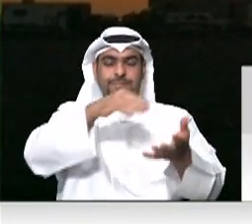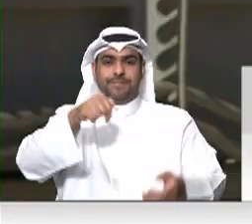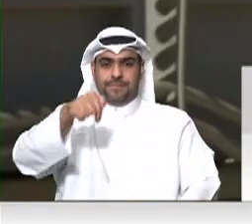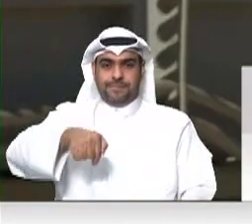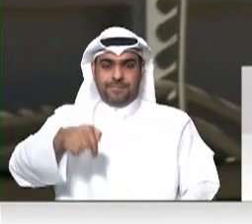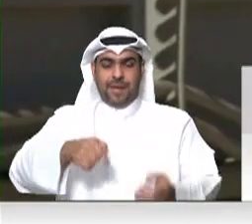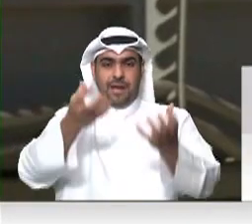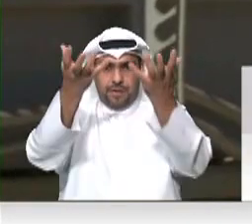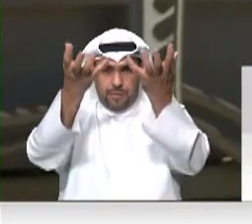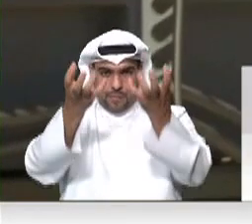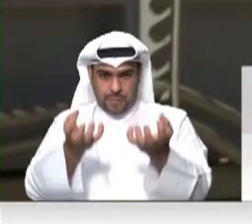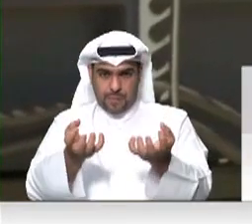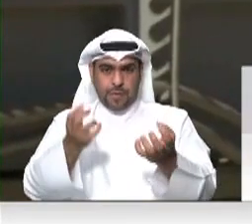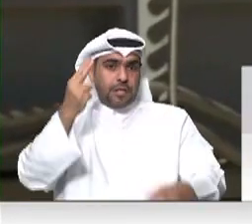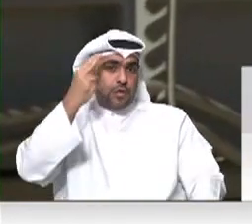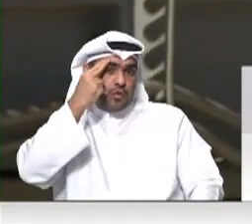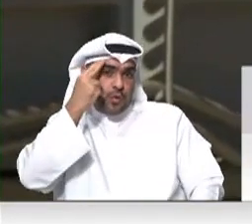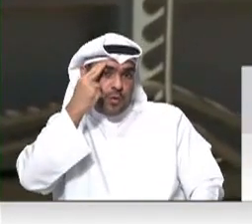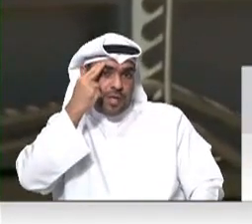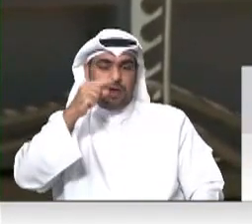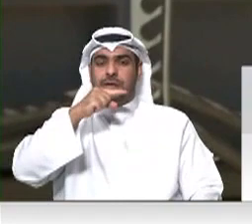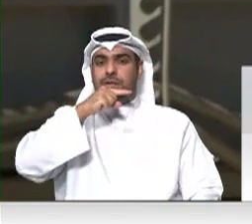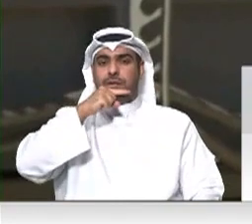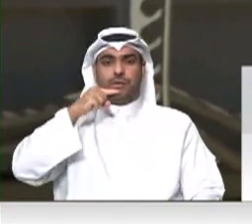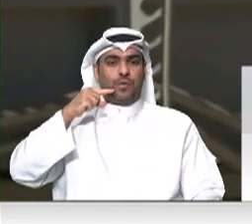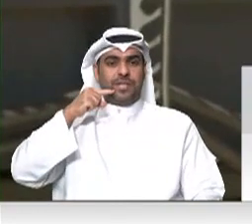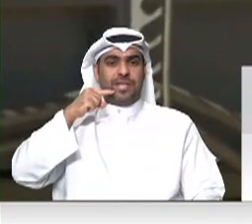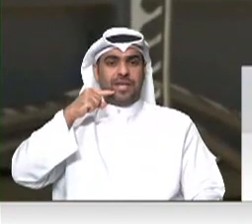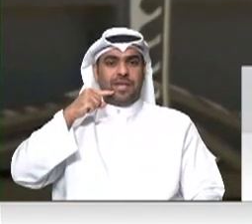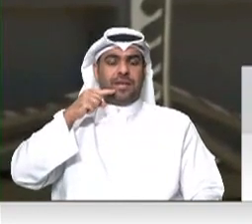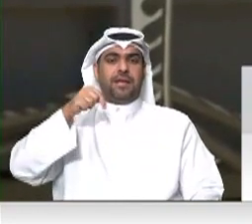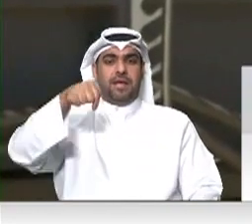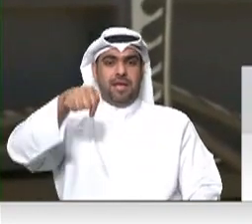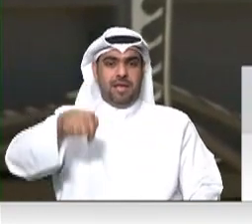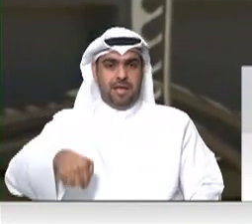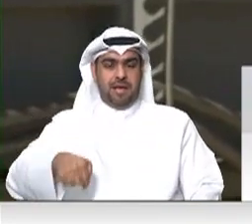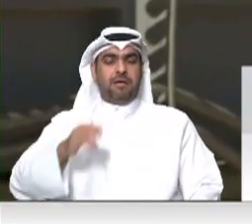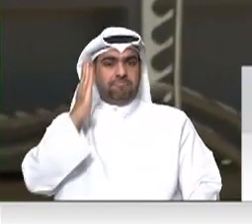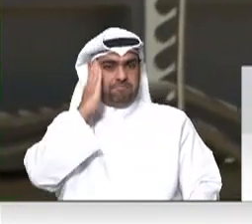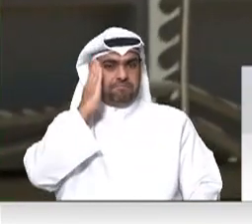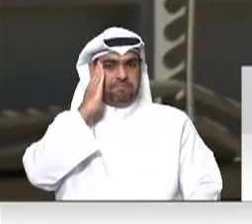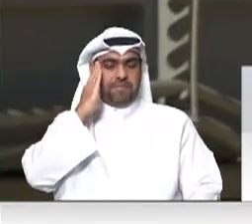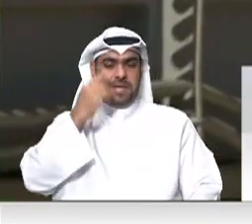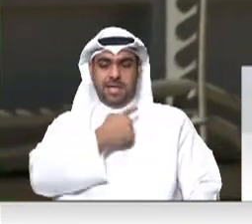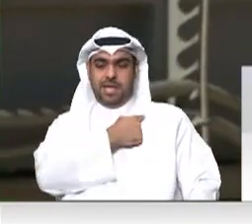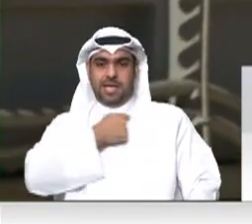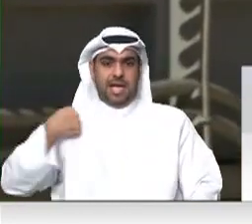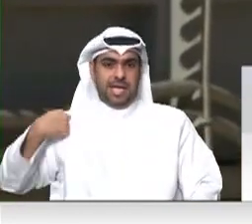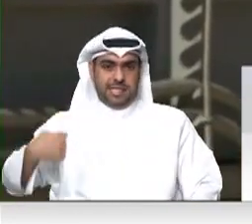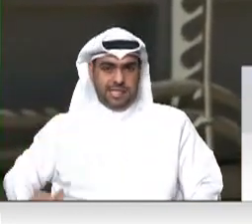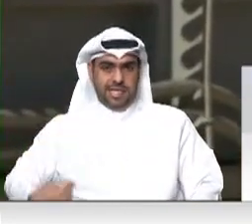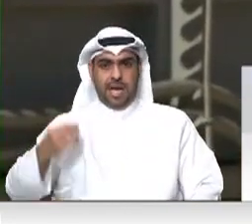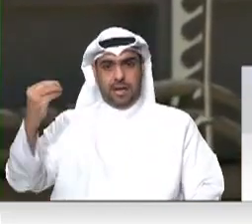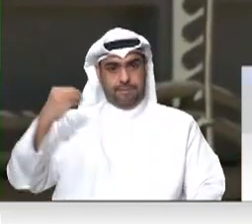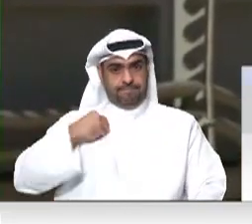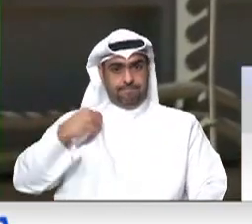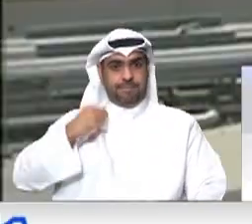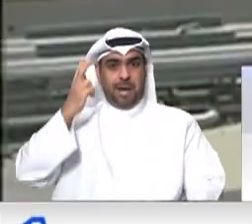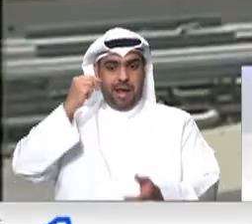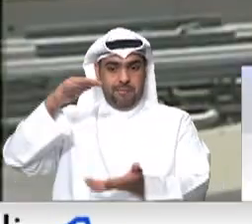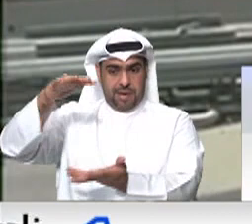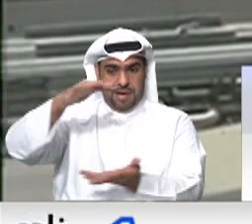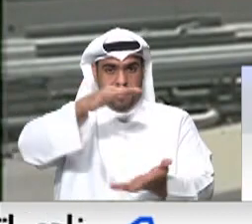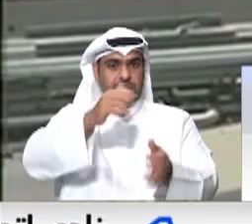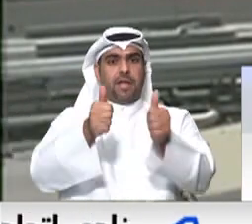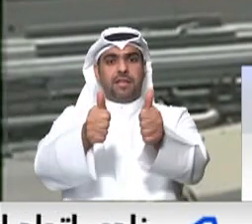السعودي والروسي، إلى جانب التفاؤل بشأن زيادة الطلب الصيني على النفط. وارتفعت العقود